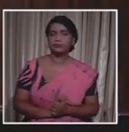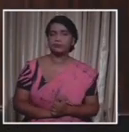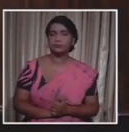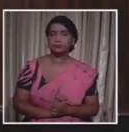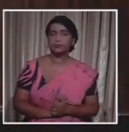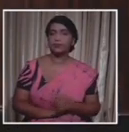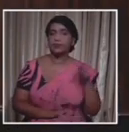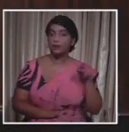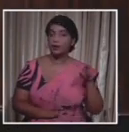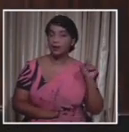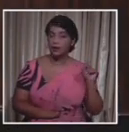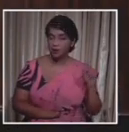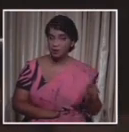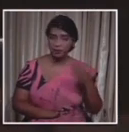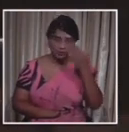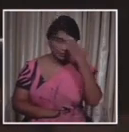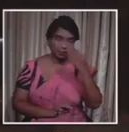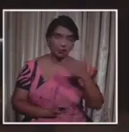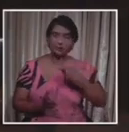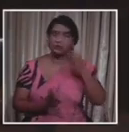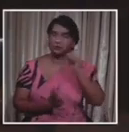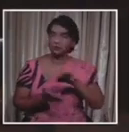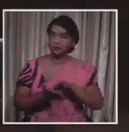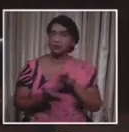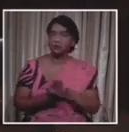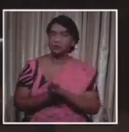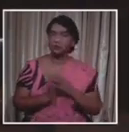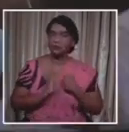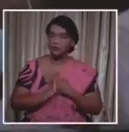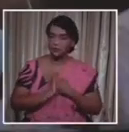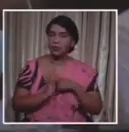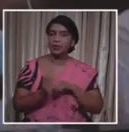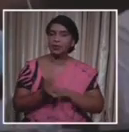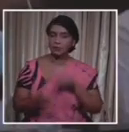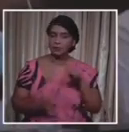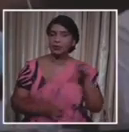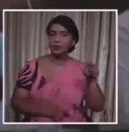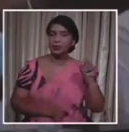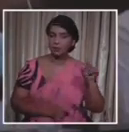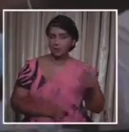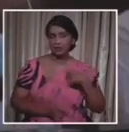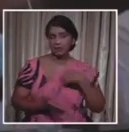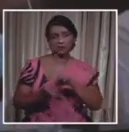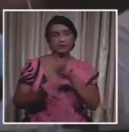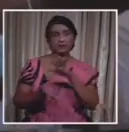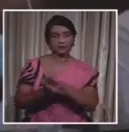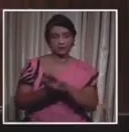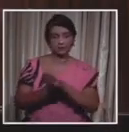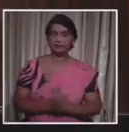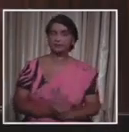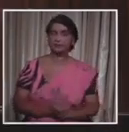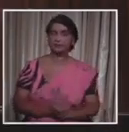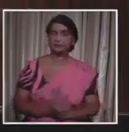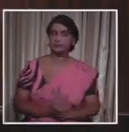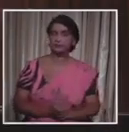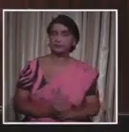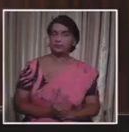ඒ නම කරුණාකරලා ස්ථීර කරන්න. ගරු ලේකම්තුමනි, ඒ නම මම ස්ථීර කරනවා.